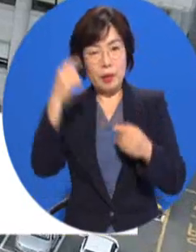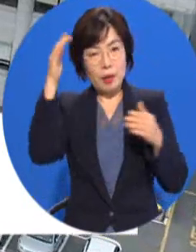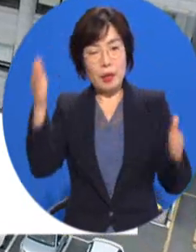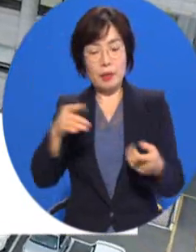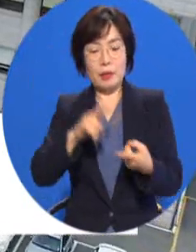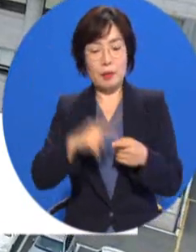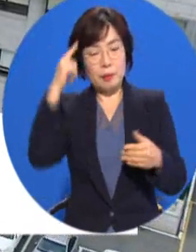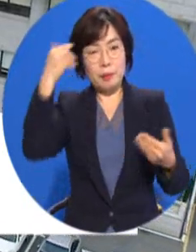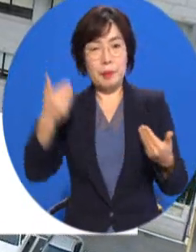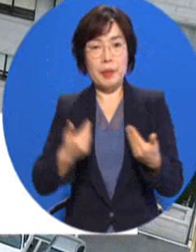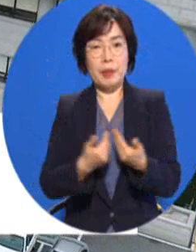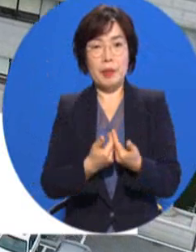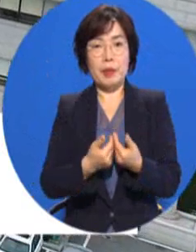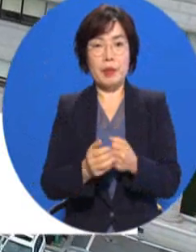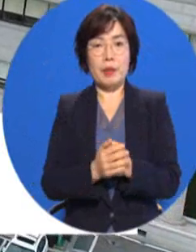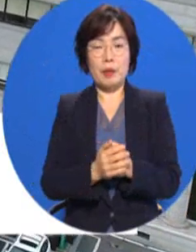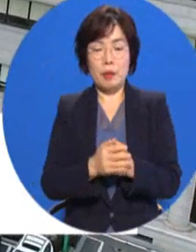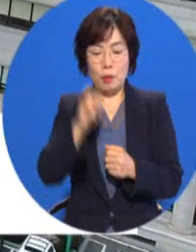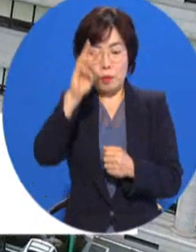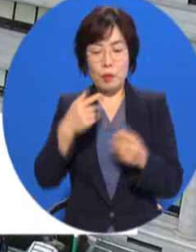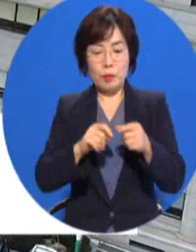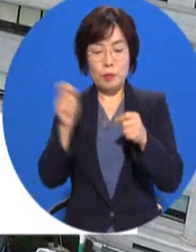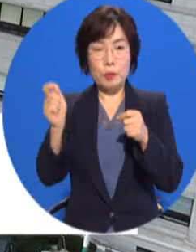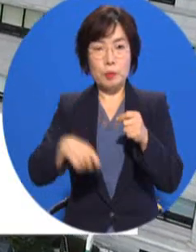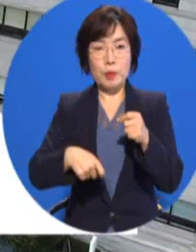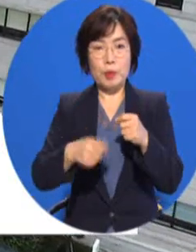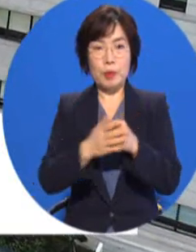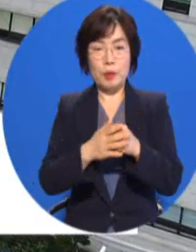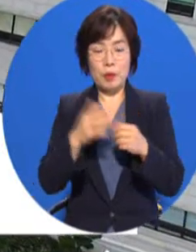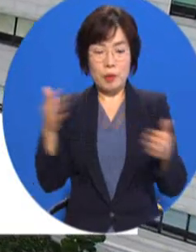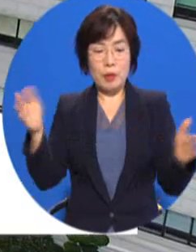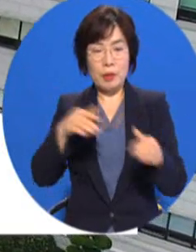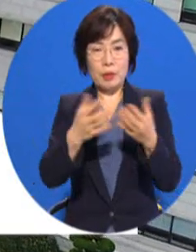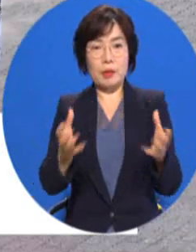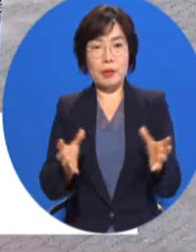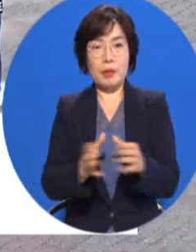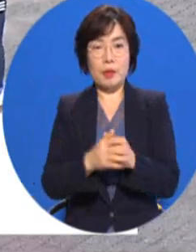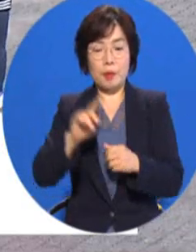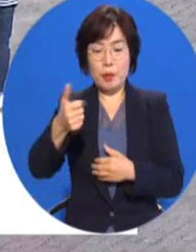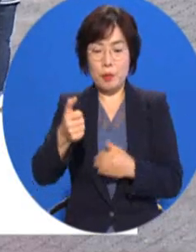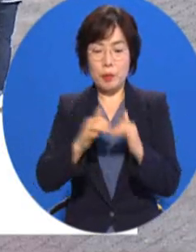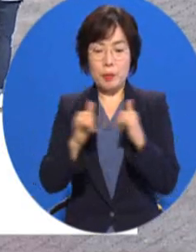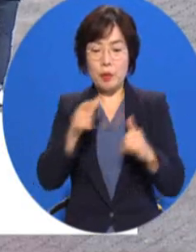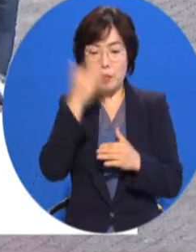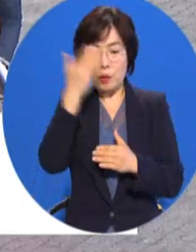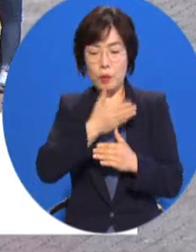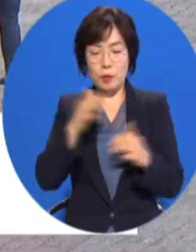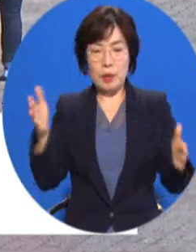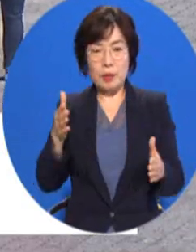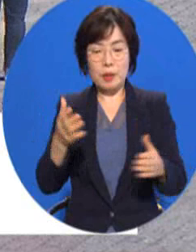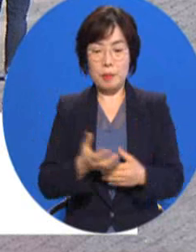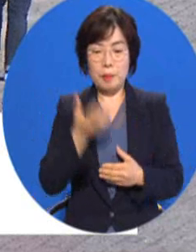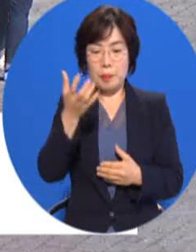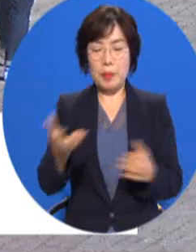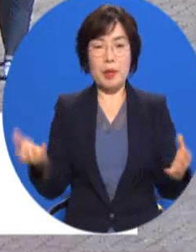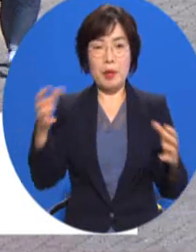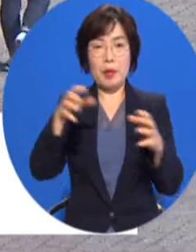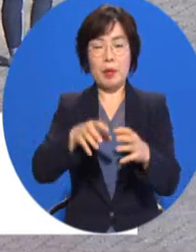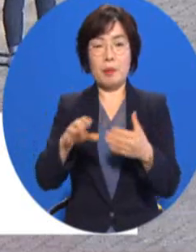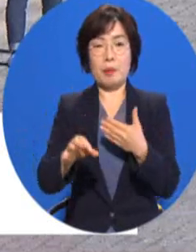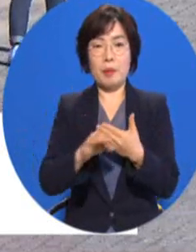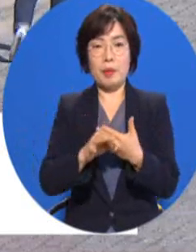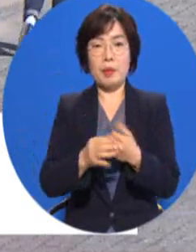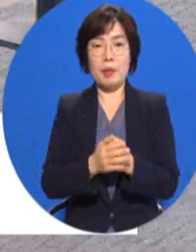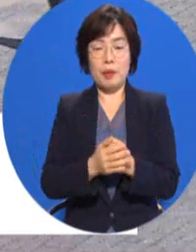반발하고 나섰습니다. 전남대 광주 캠퍼스 토목공학과 학생회는 150여 명에 이르는 여수 캠퍼스 학과생이 광주 캠퍼스로 오게